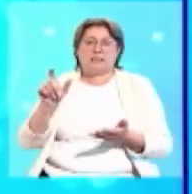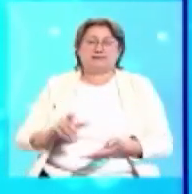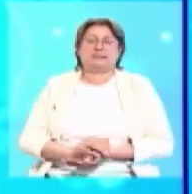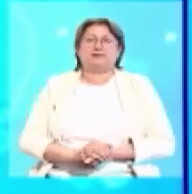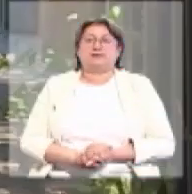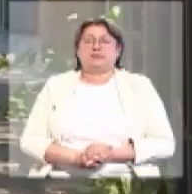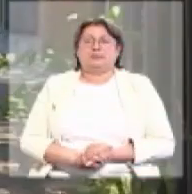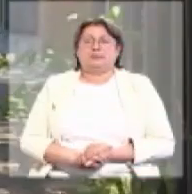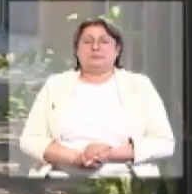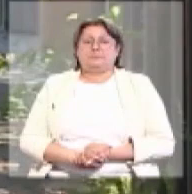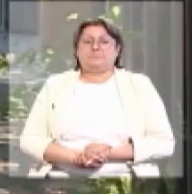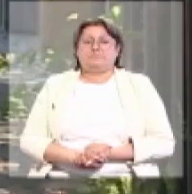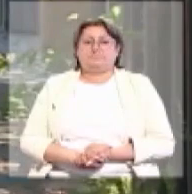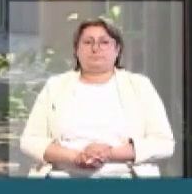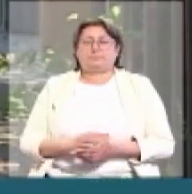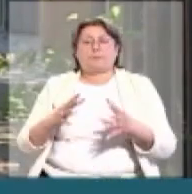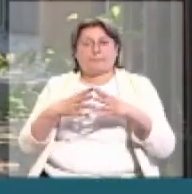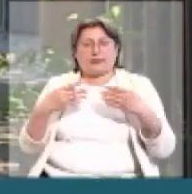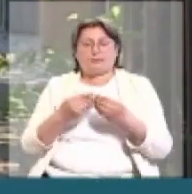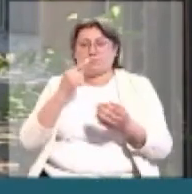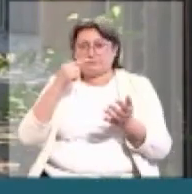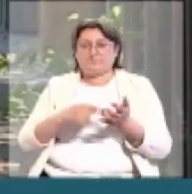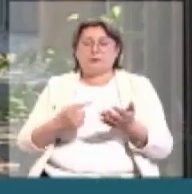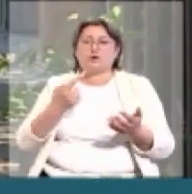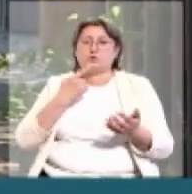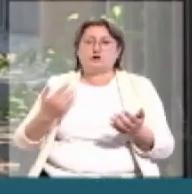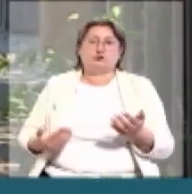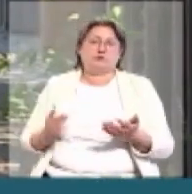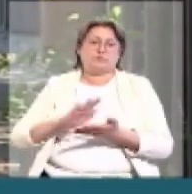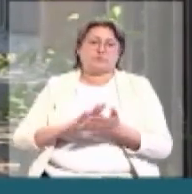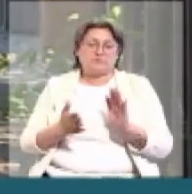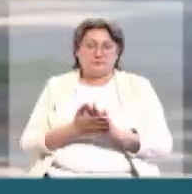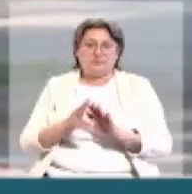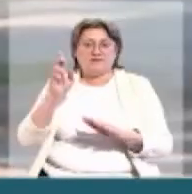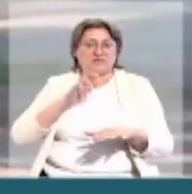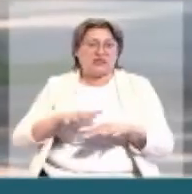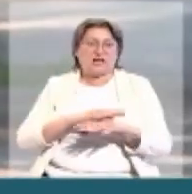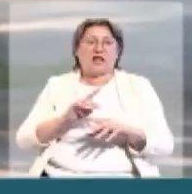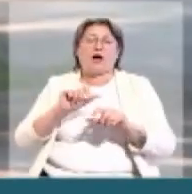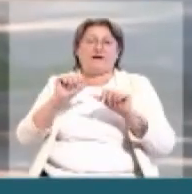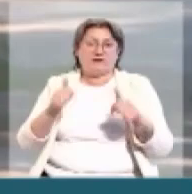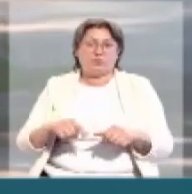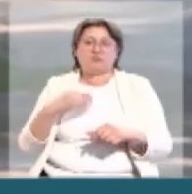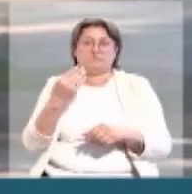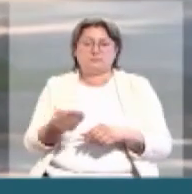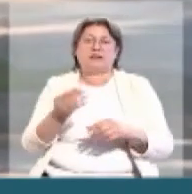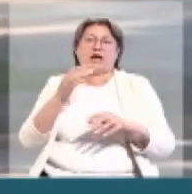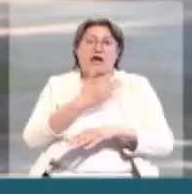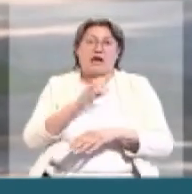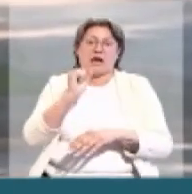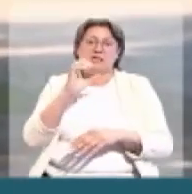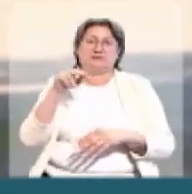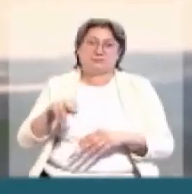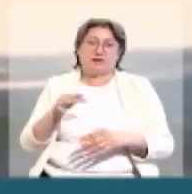Папанина семьям оказавшимся в трудной жизненной ситуации в стране назначают адресную социальную